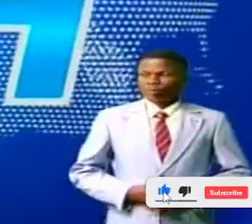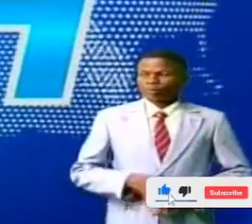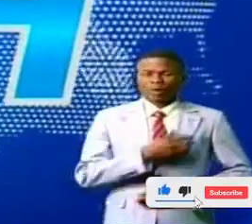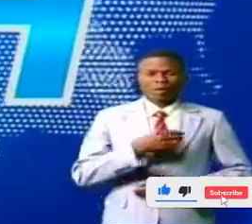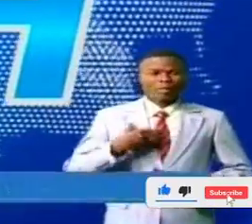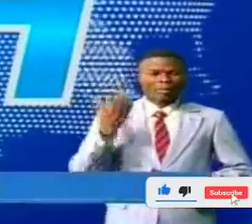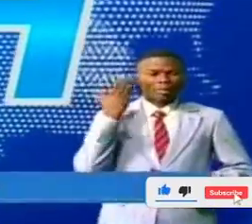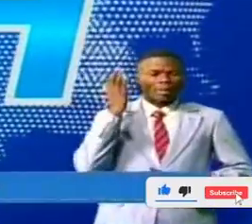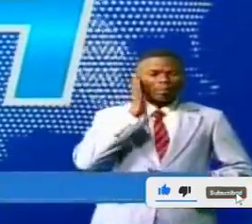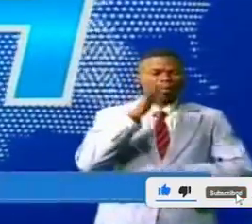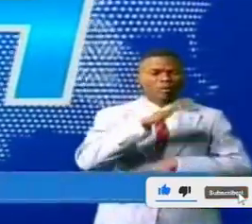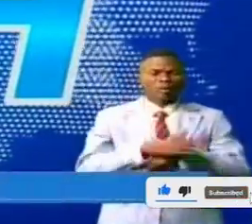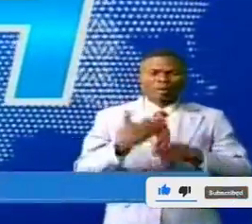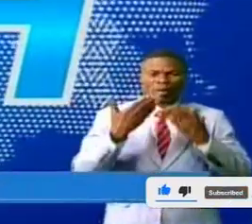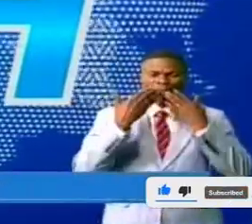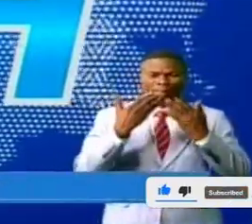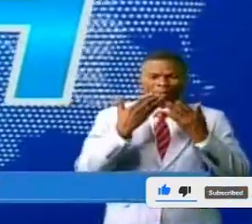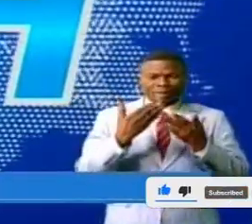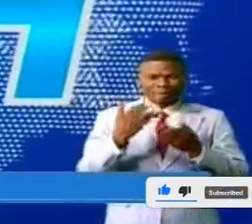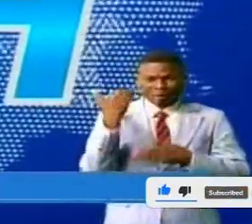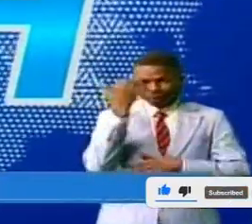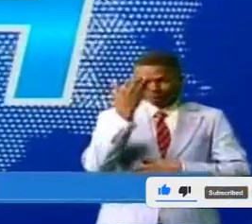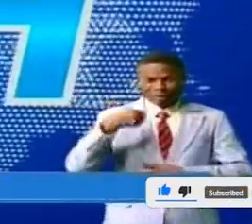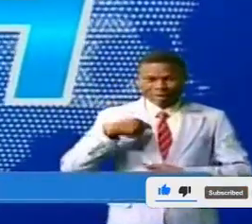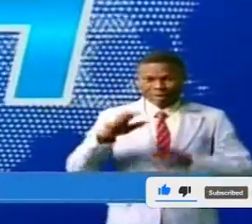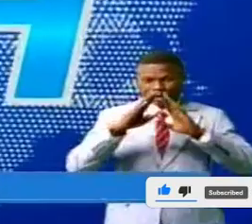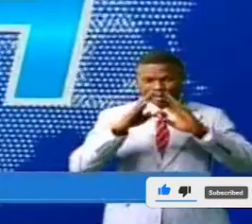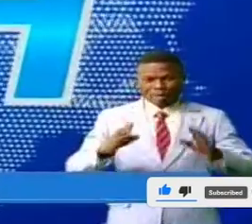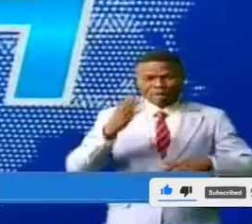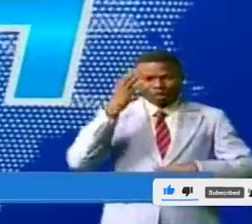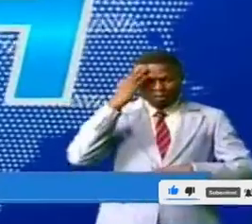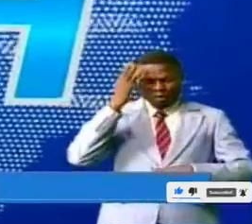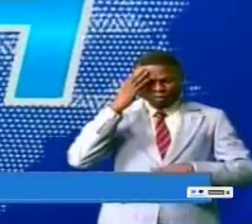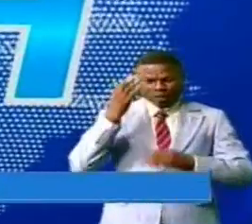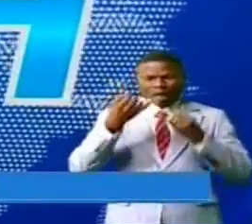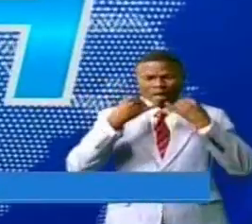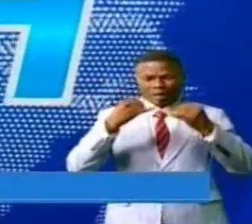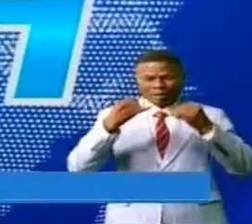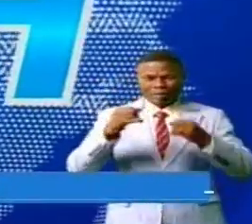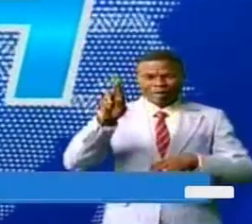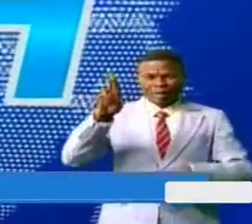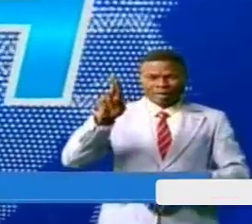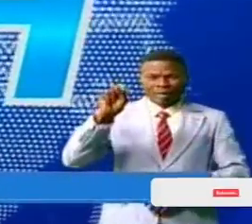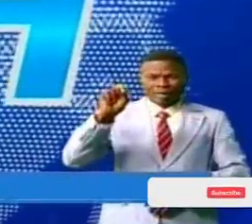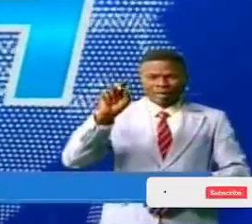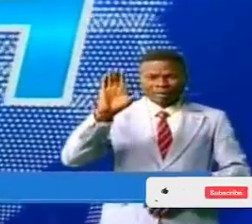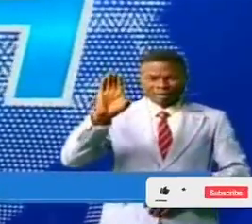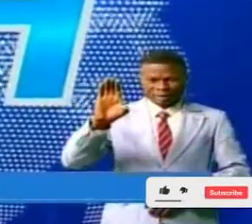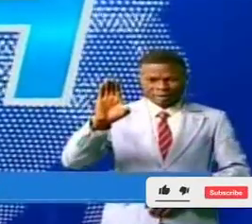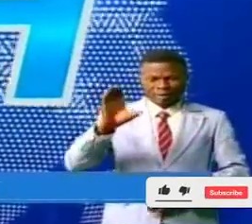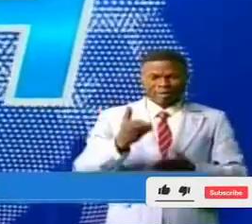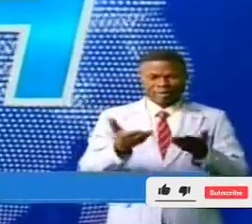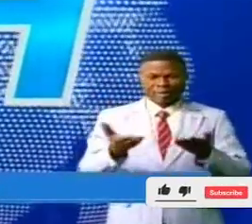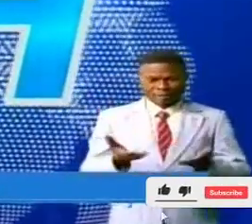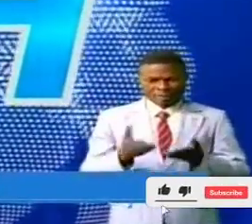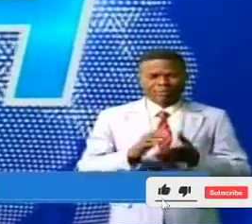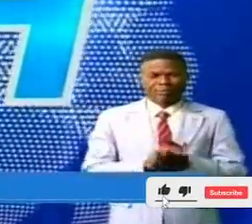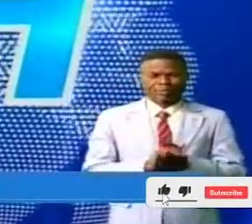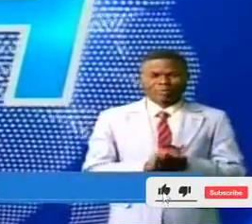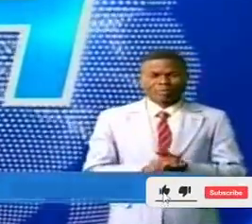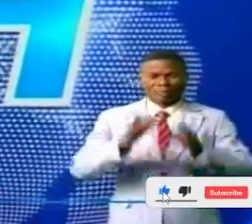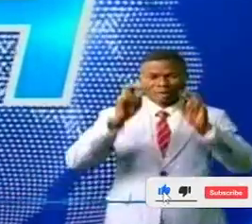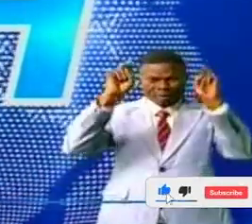Mesdames et messieurs, bonsoir et merci de nous recevoir chez vous pour ce rendez-vous d'actualité sur nos antennes de la RTL.